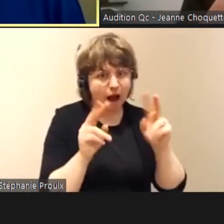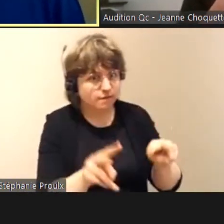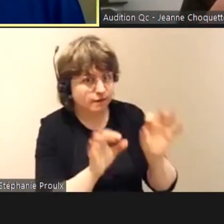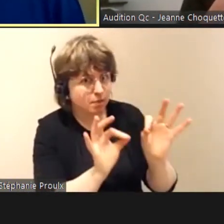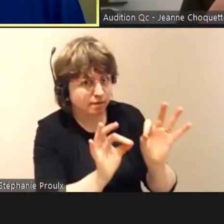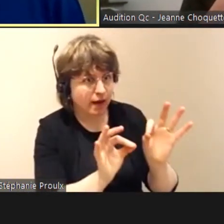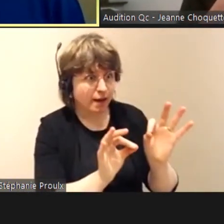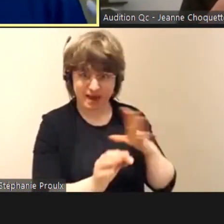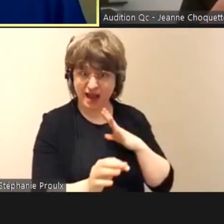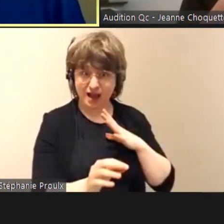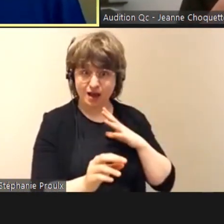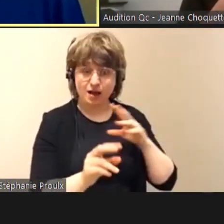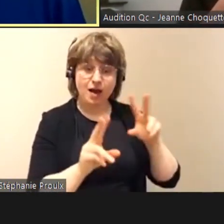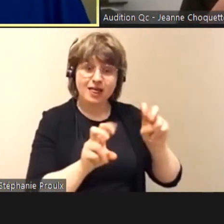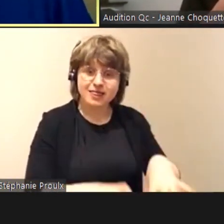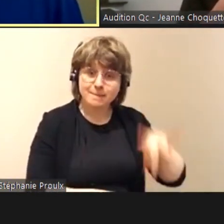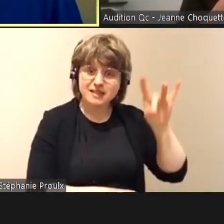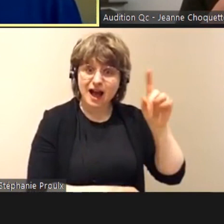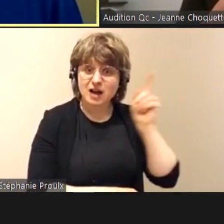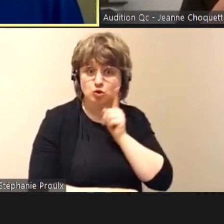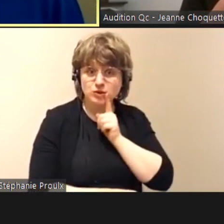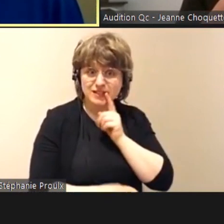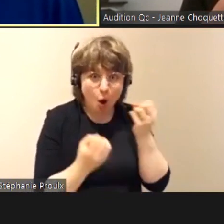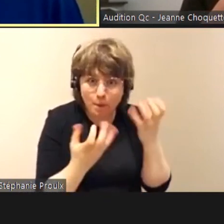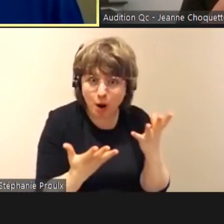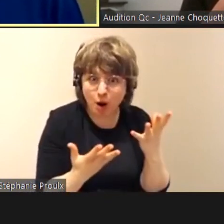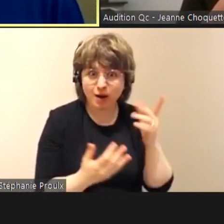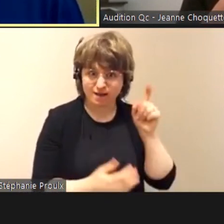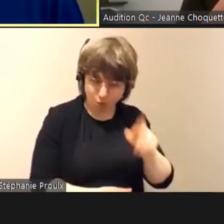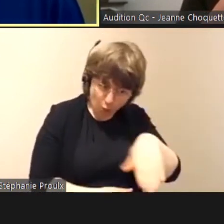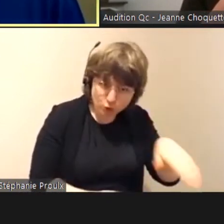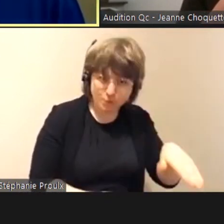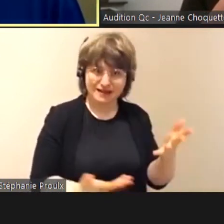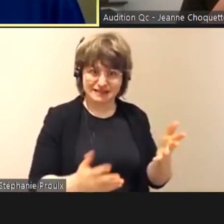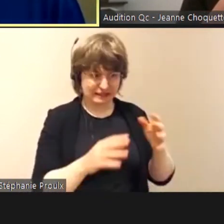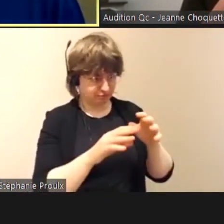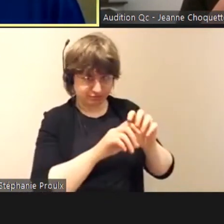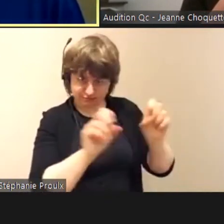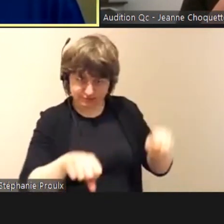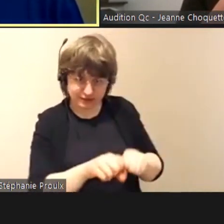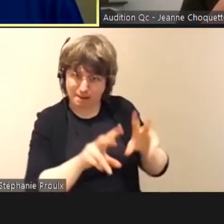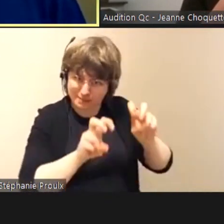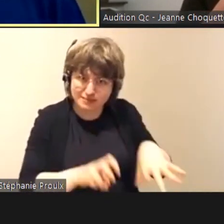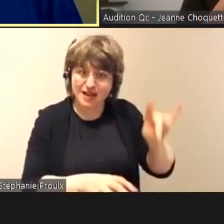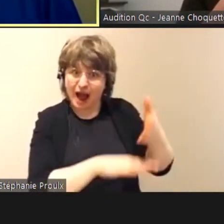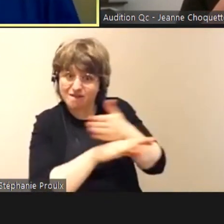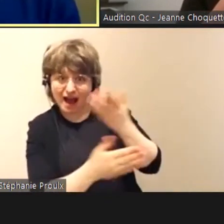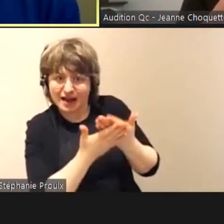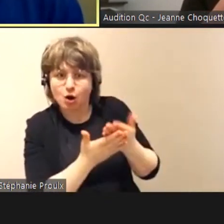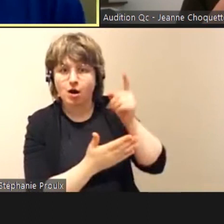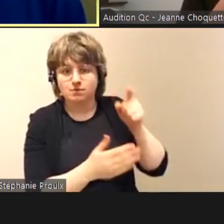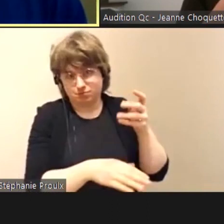de dépistage, par exemple, dépistage systématique qui se fait au moment de rentrer à l'école